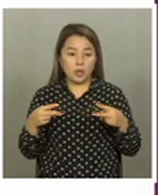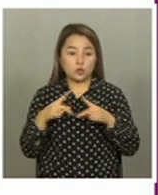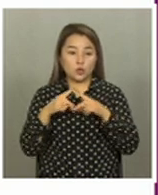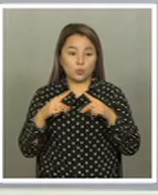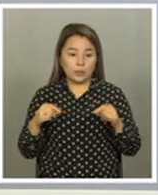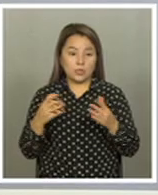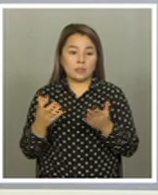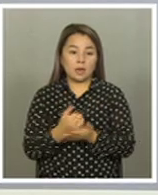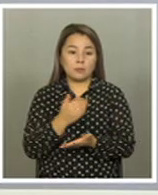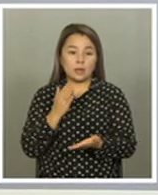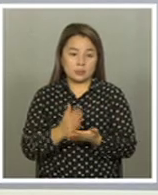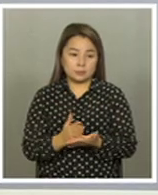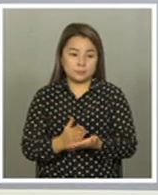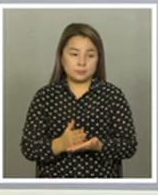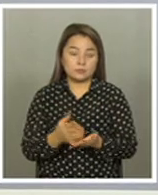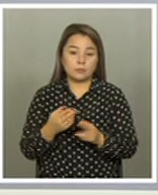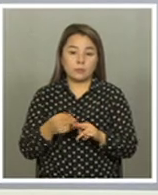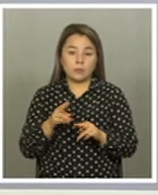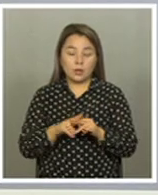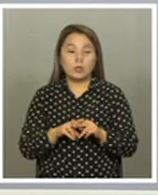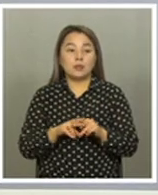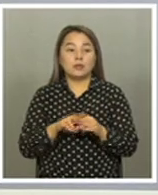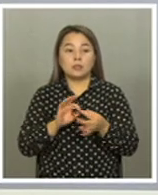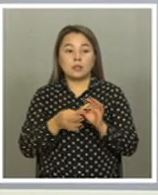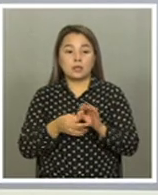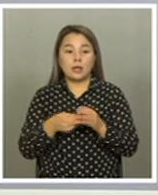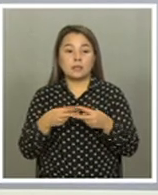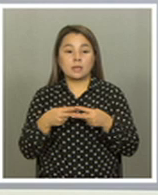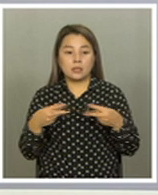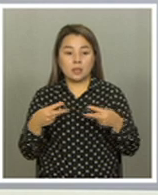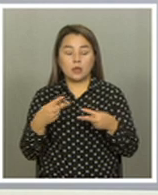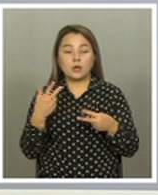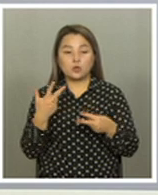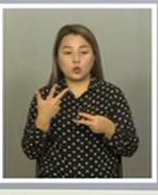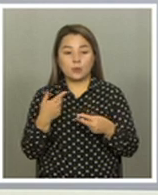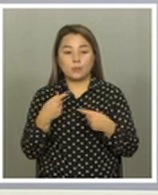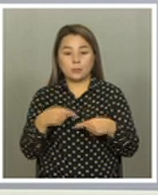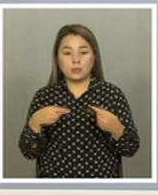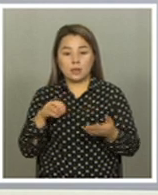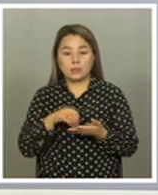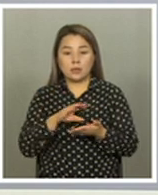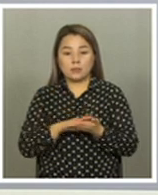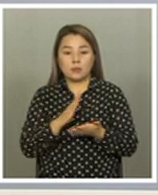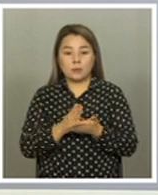табылады. Балалар, үшбұрыштар теңдігінің үш белгісі бар. Біз соның бүгін